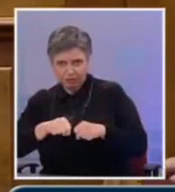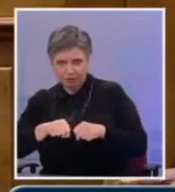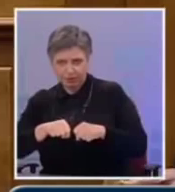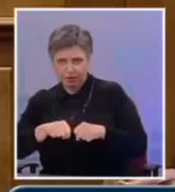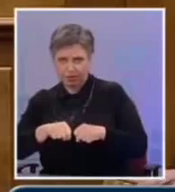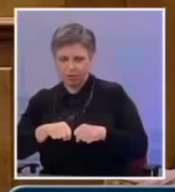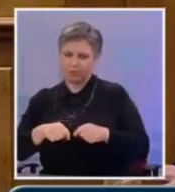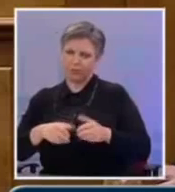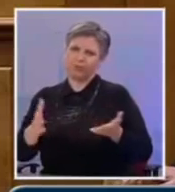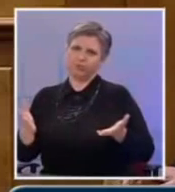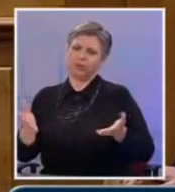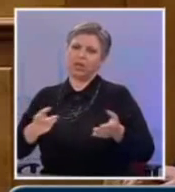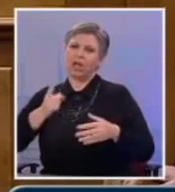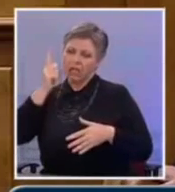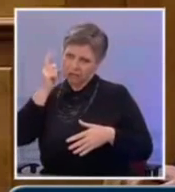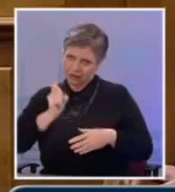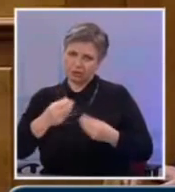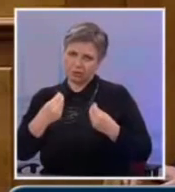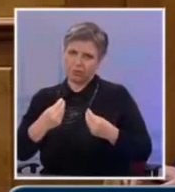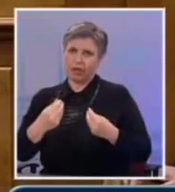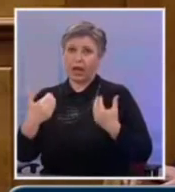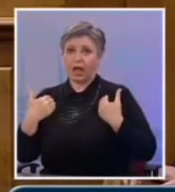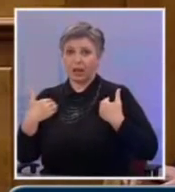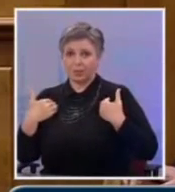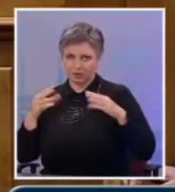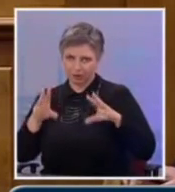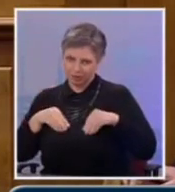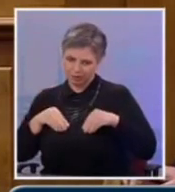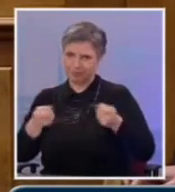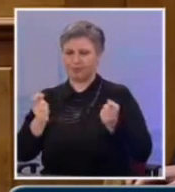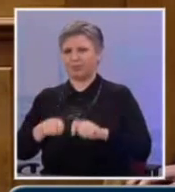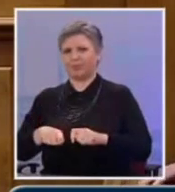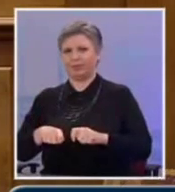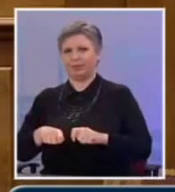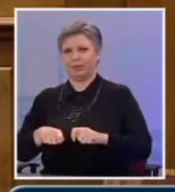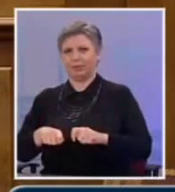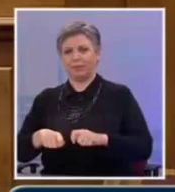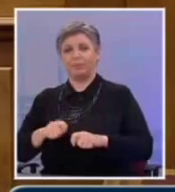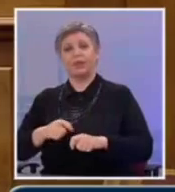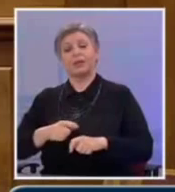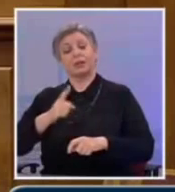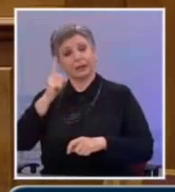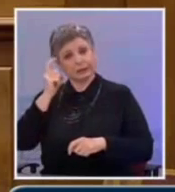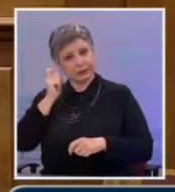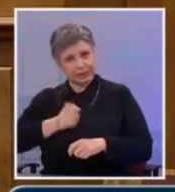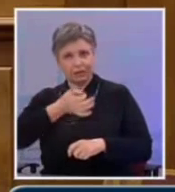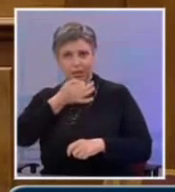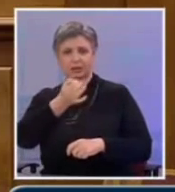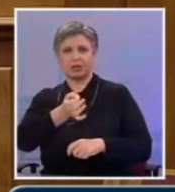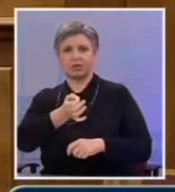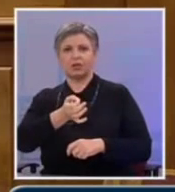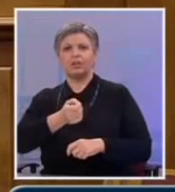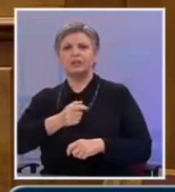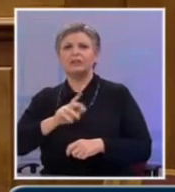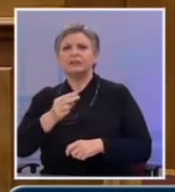Ξέρετε καλά ότι τέτοια συναίνεση από το ΣΥΡΙΖΑ δεν μπορείτε να έχετε και να ξέρετε ότι δεν είναι